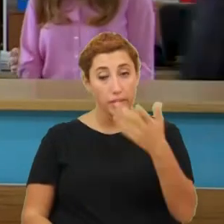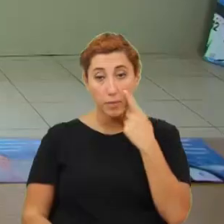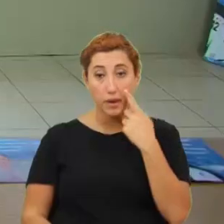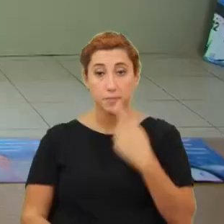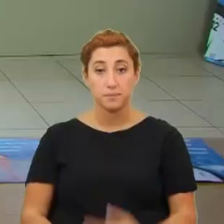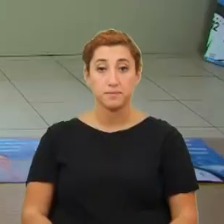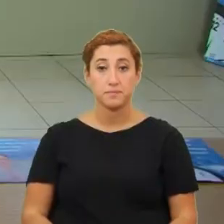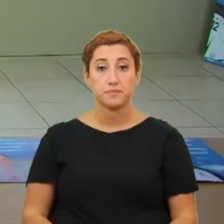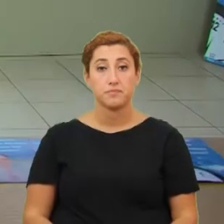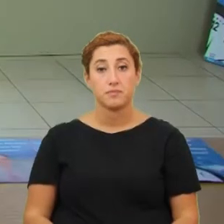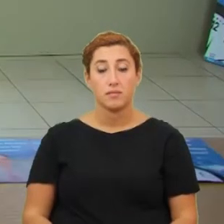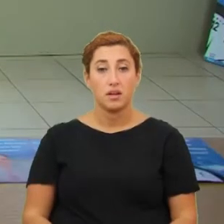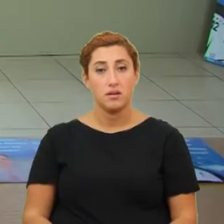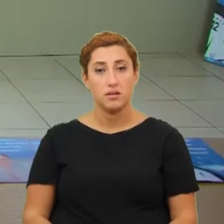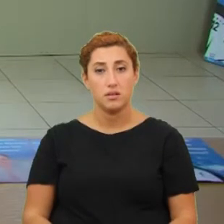bakalım.